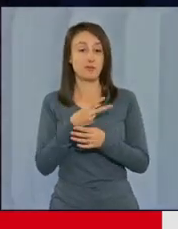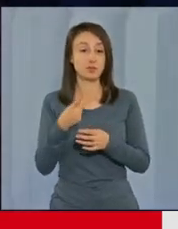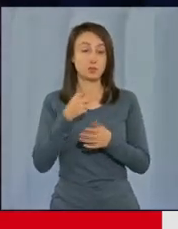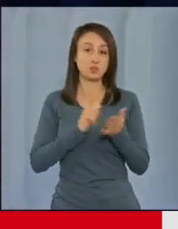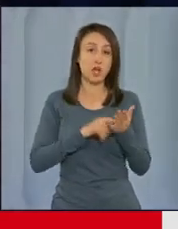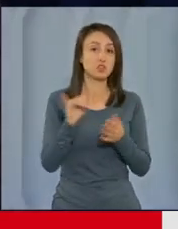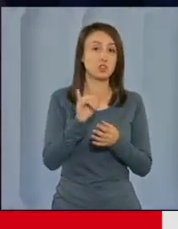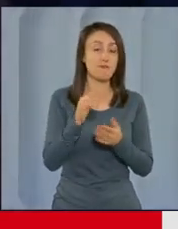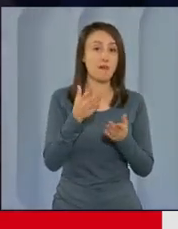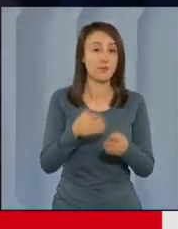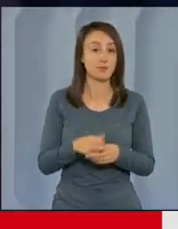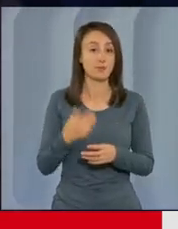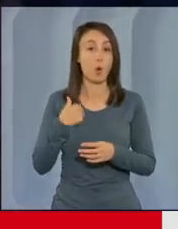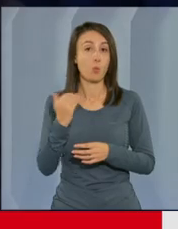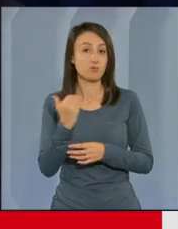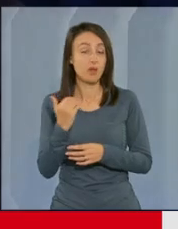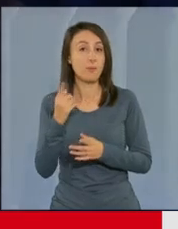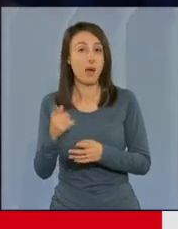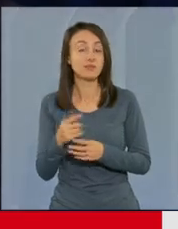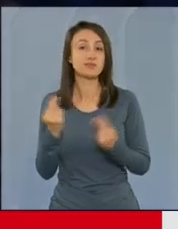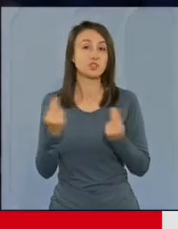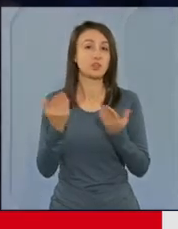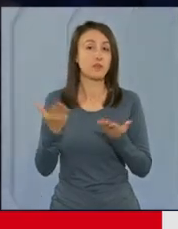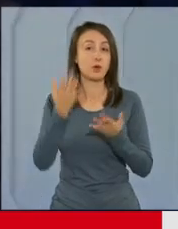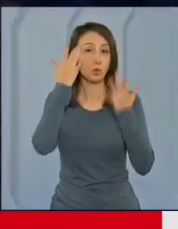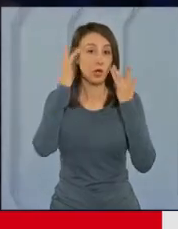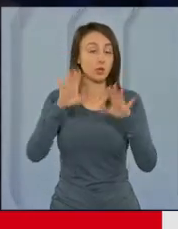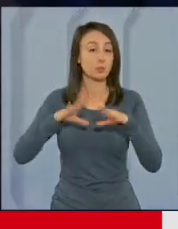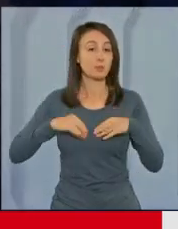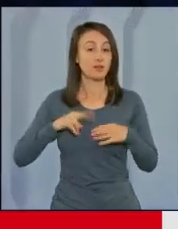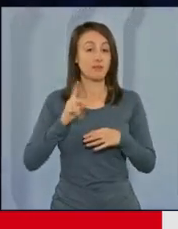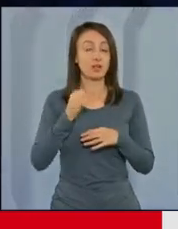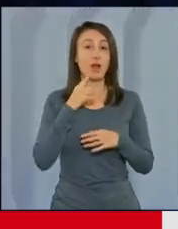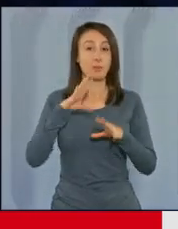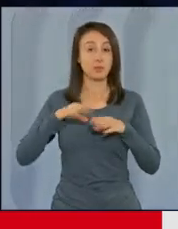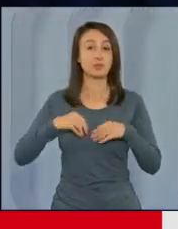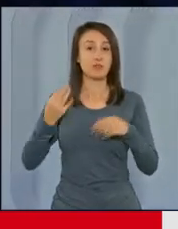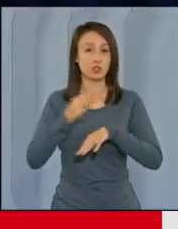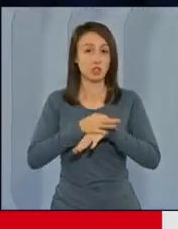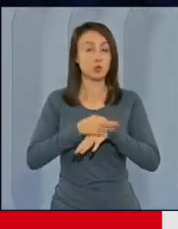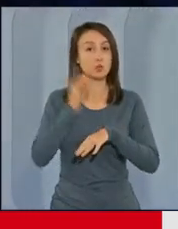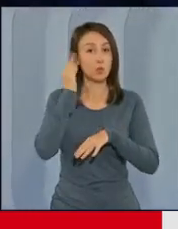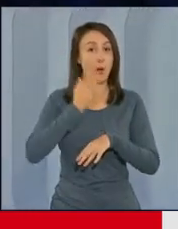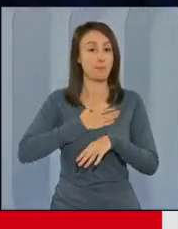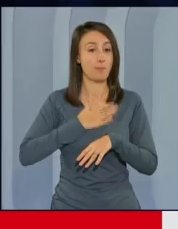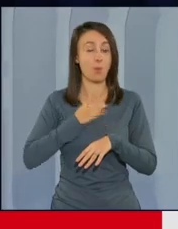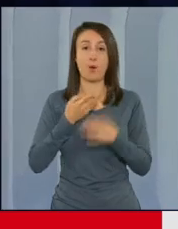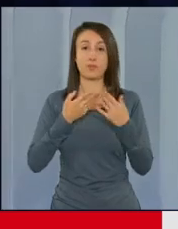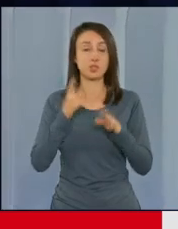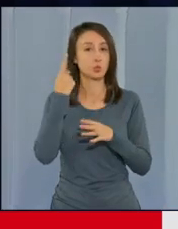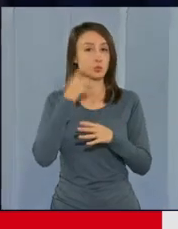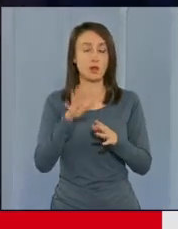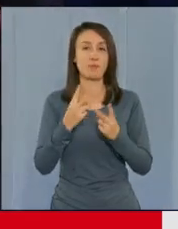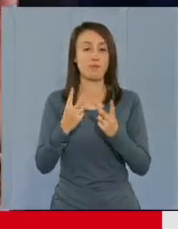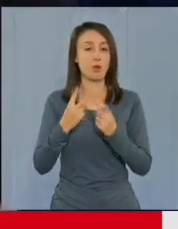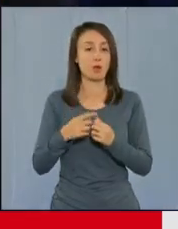ceară cineva. M-au întrebat, aveți ceva, vreun cadou primit de la Vanghelie? Da, am primit niște ceasuri la ziua mea, nedeschise, efectiv, nu știam valoarea lor